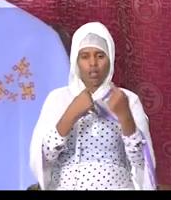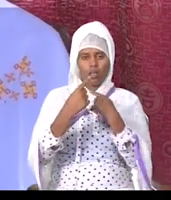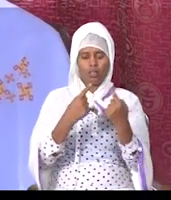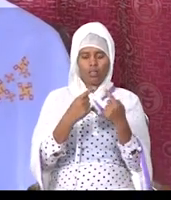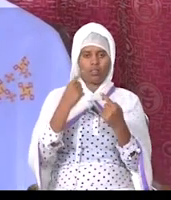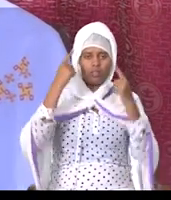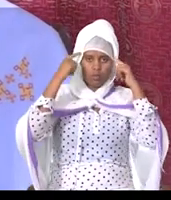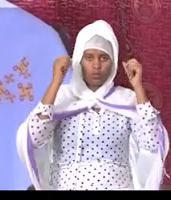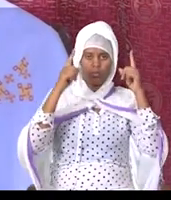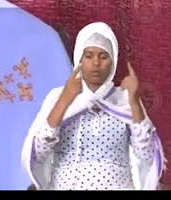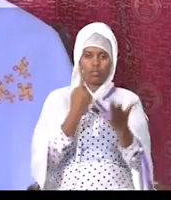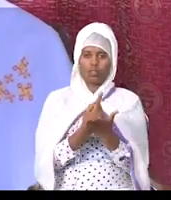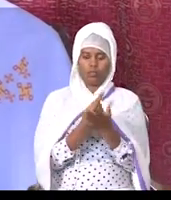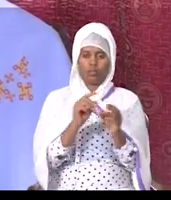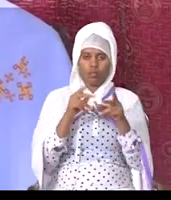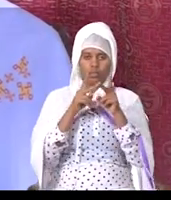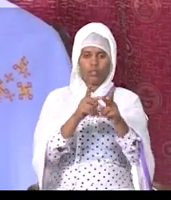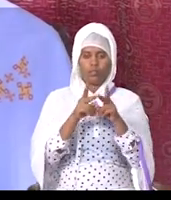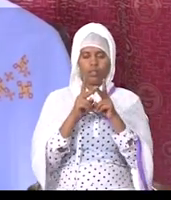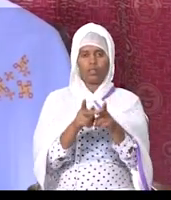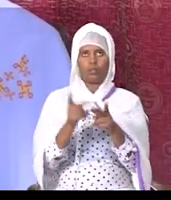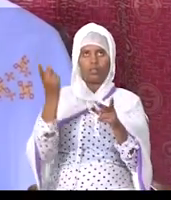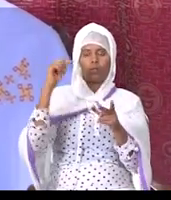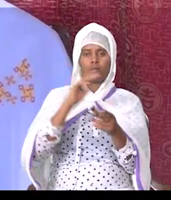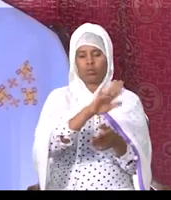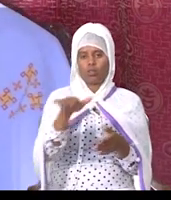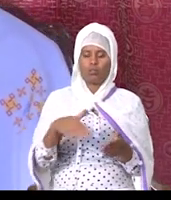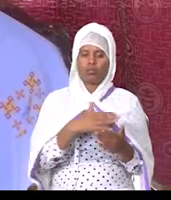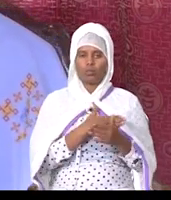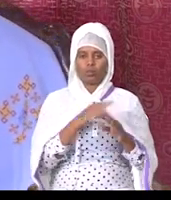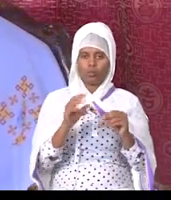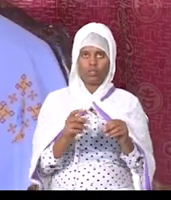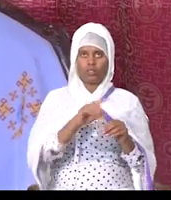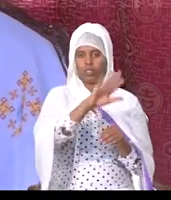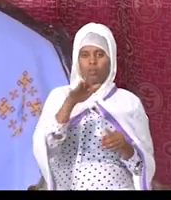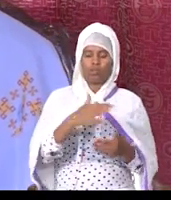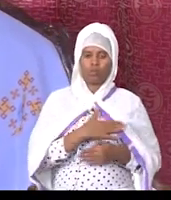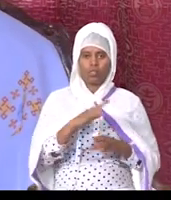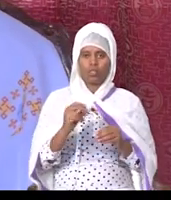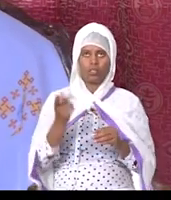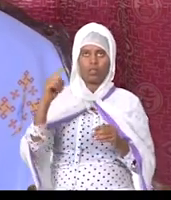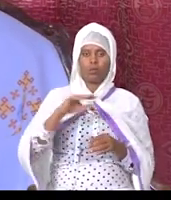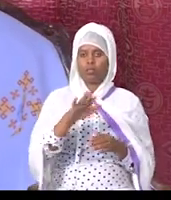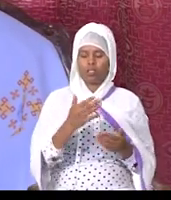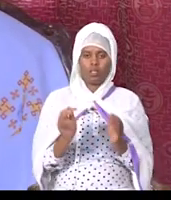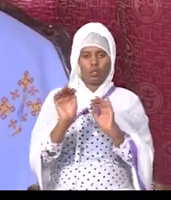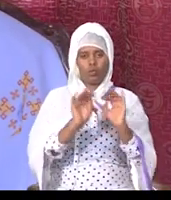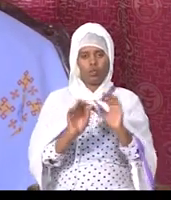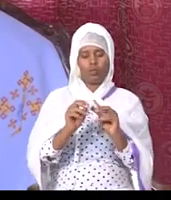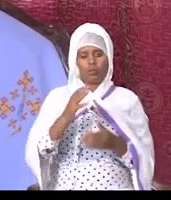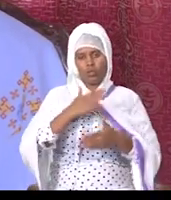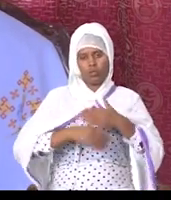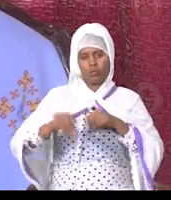እዚ ከነሰውዕሎ ልቦናይ እሞ ደጊመ ደጋጊመ እግዚኣብሄር ኣፍቅረኩም እዩ እግዚኣብሄር ኣፍቅረና እዩ እግዚኣብሄር ፈትወናይ